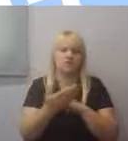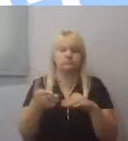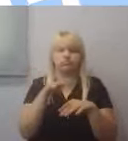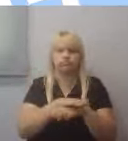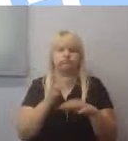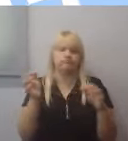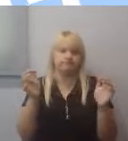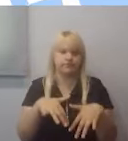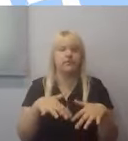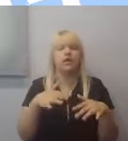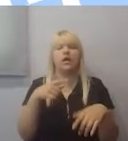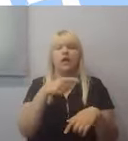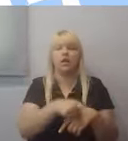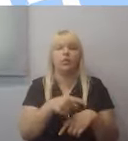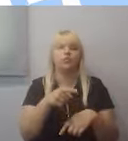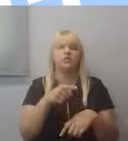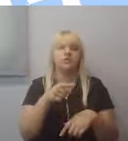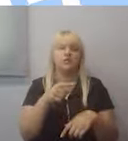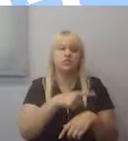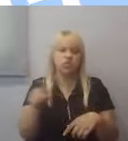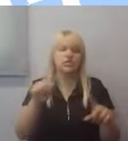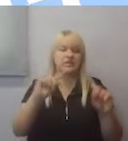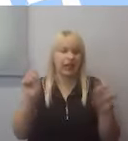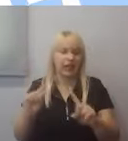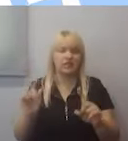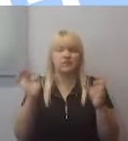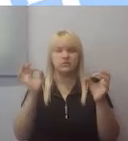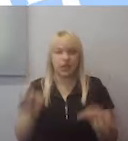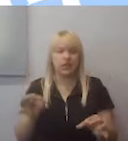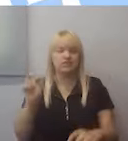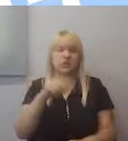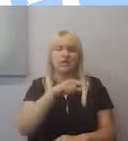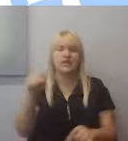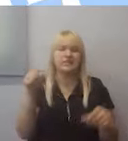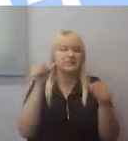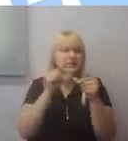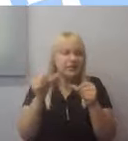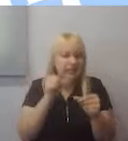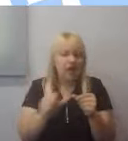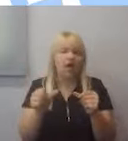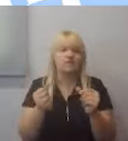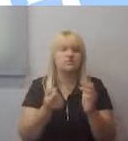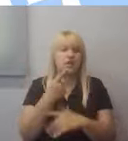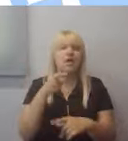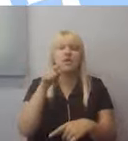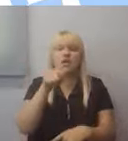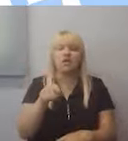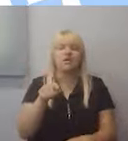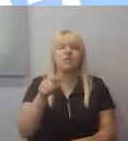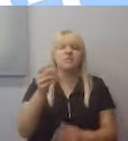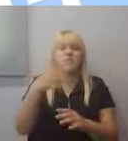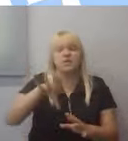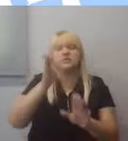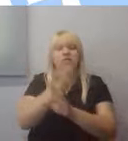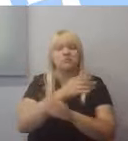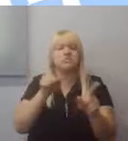lietām ja un tas pēc būtības ir tā tā nianse kur kur mēs iepriekš esam arī teikuši par to